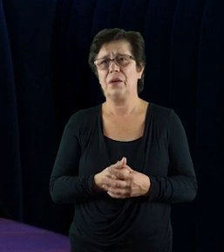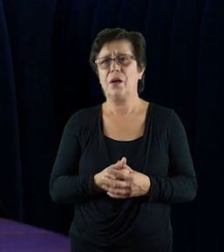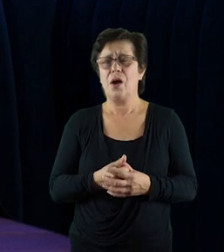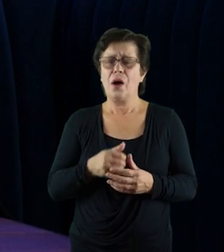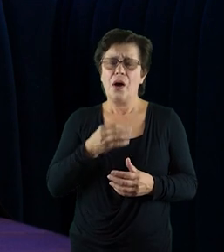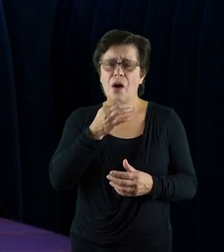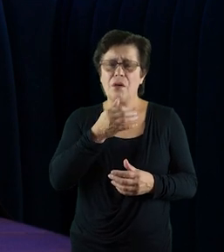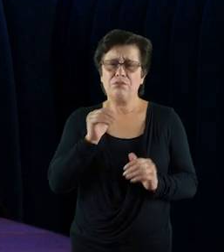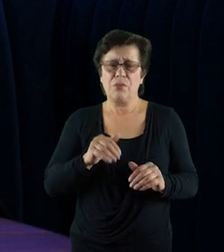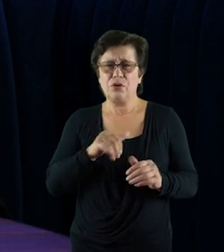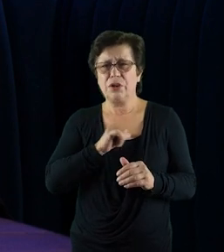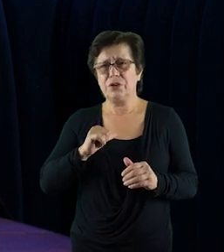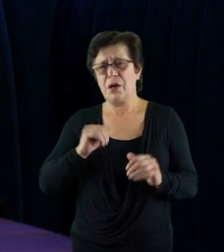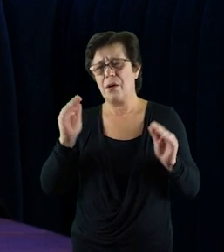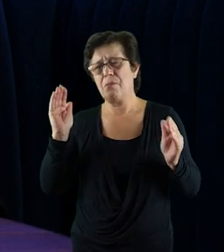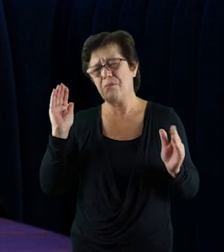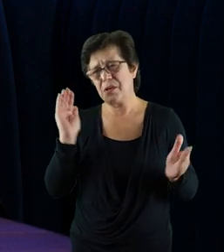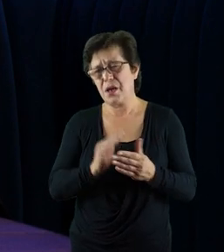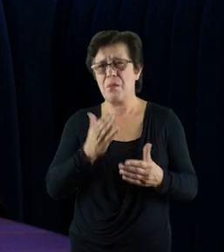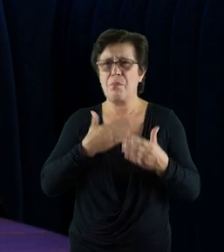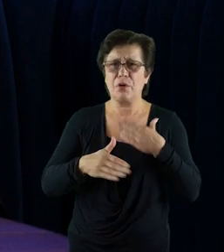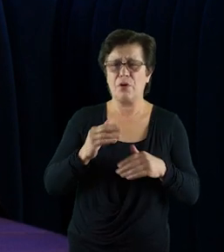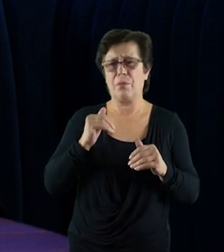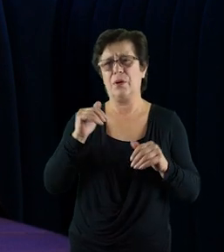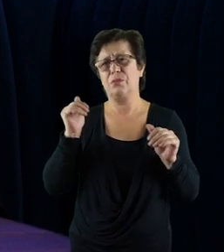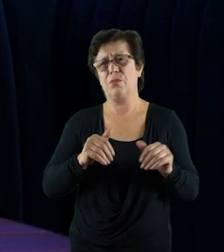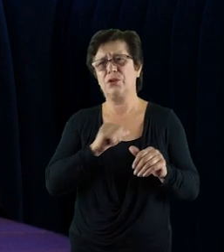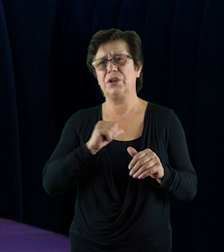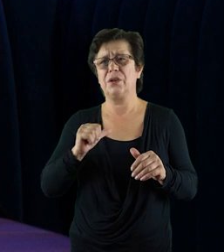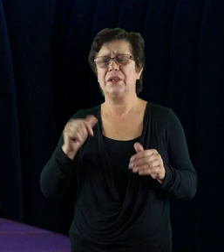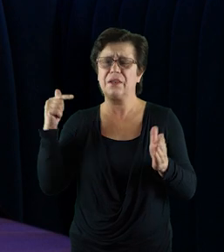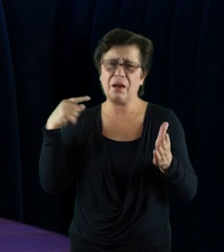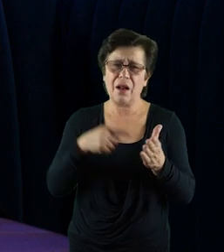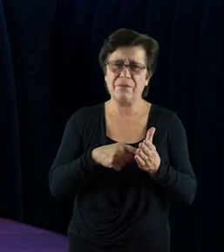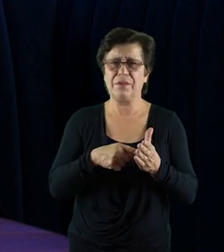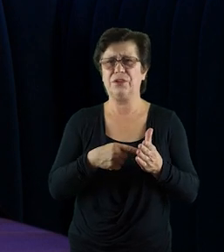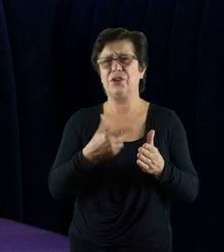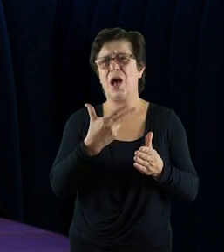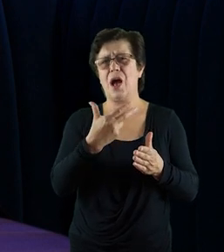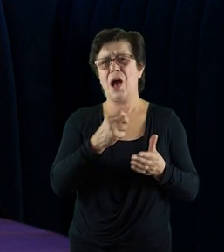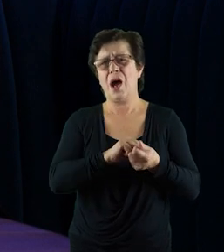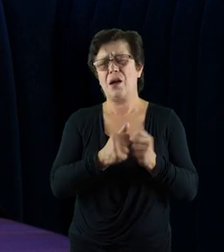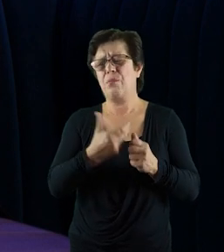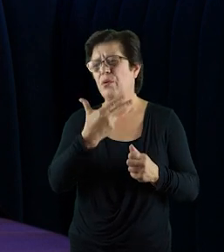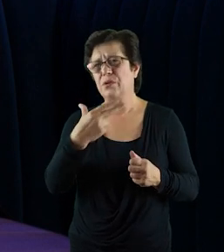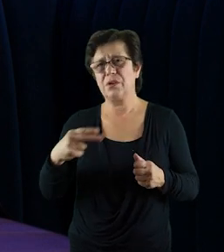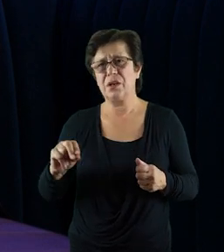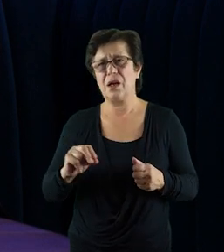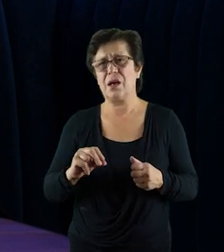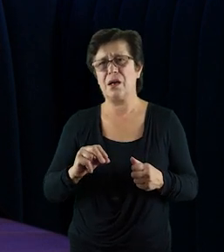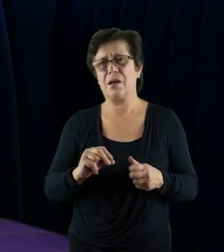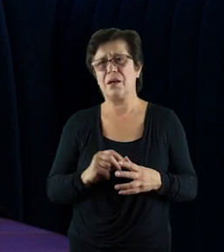podobać albo bardziej, on może trafiać albo nie. Natomiast to jego znaczenie